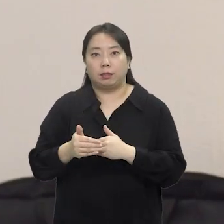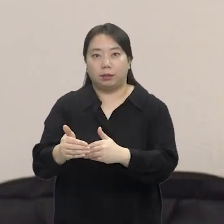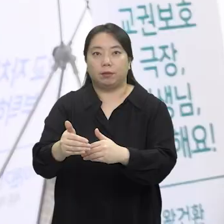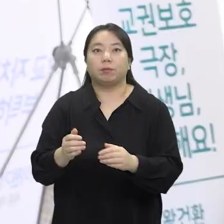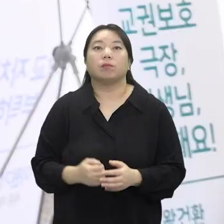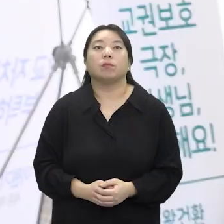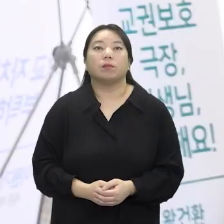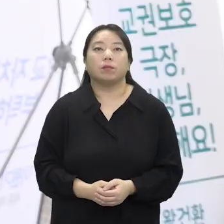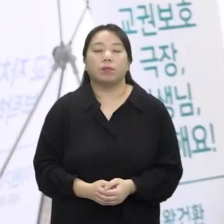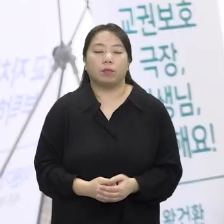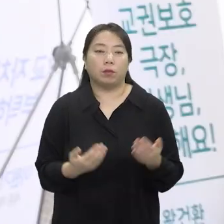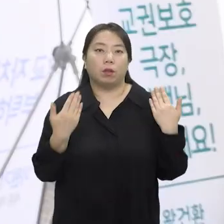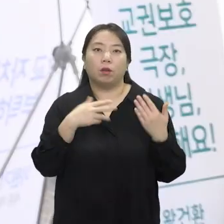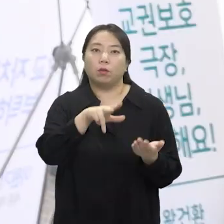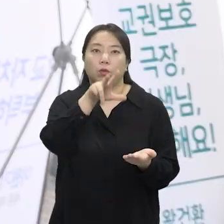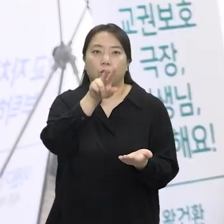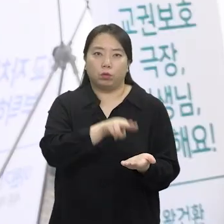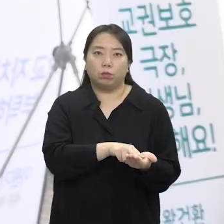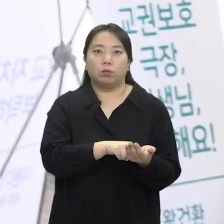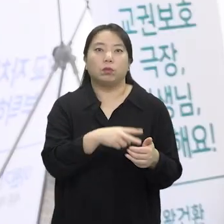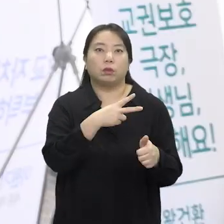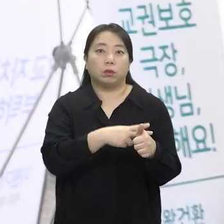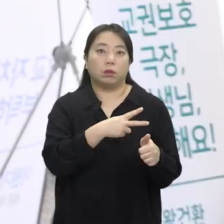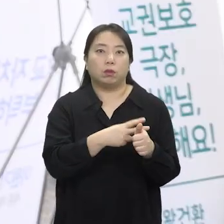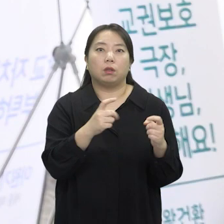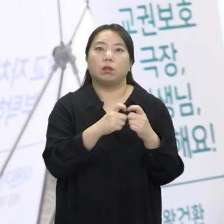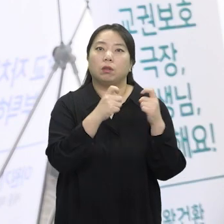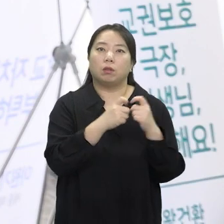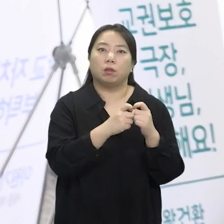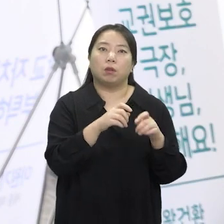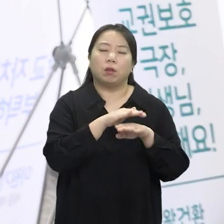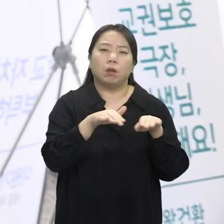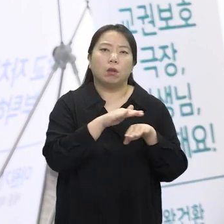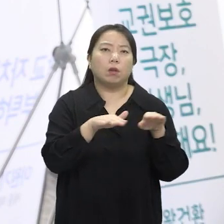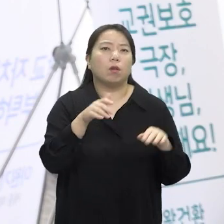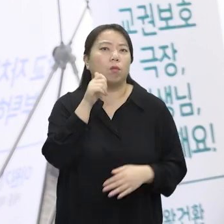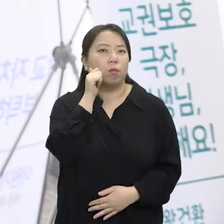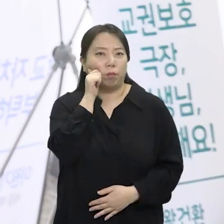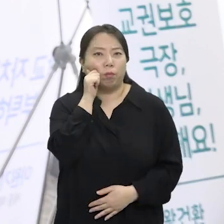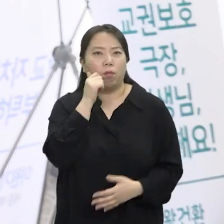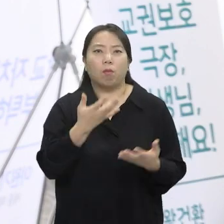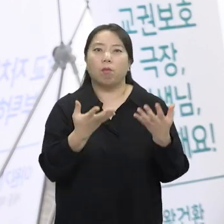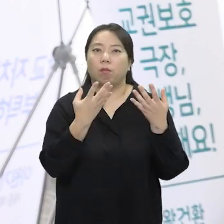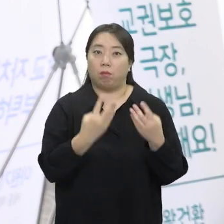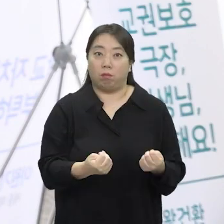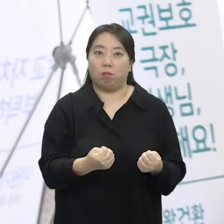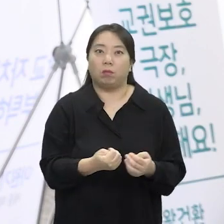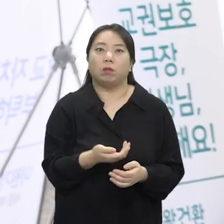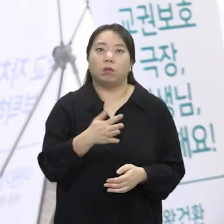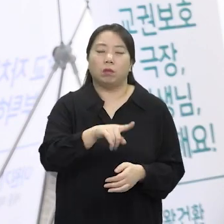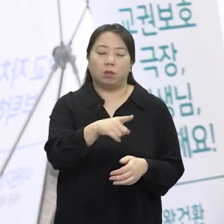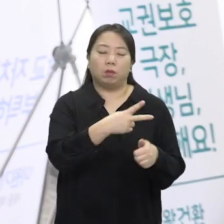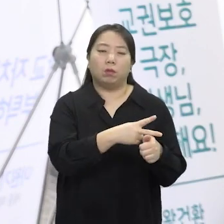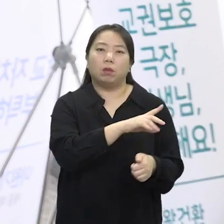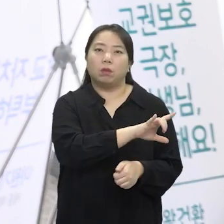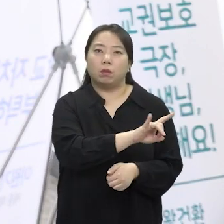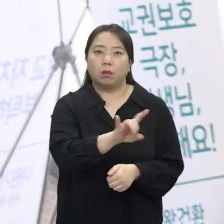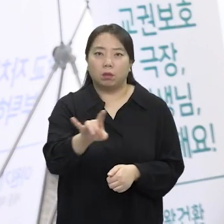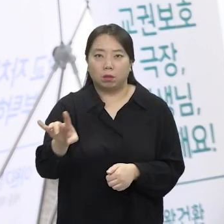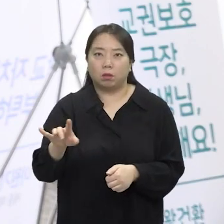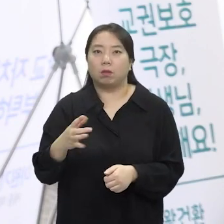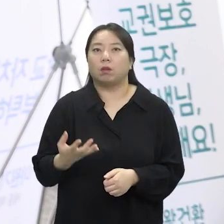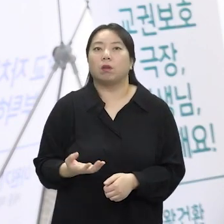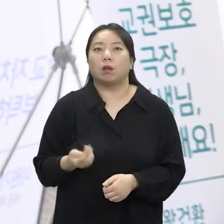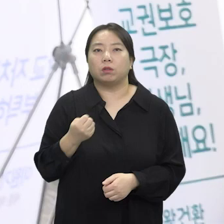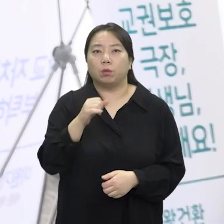이뤄졌습니다. 학교에 있는 문제들이 교원들이 개별적으로 해결할 수 없는 문제들은 너무나 많습니다. 그런데 교원들이 각자